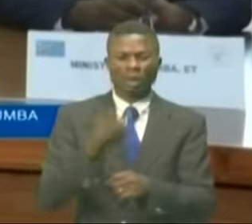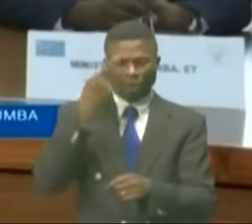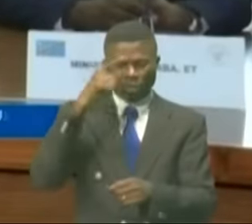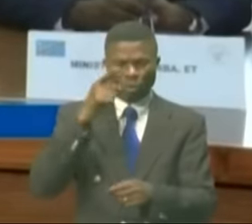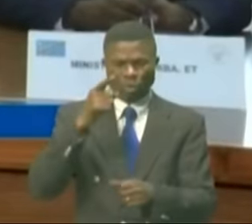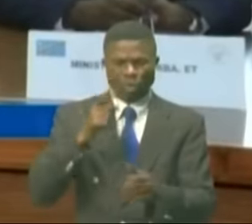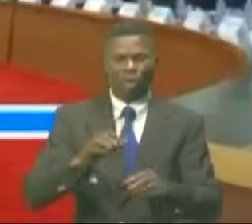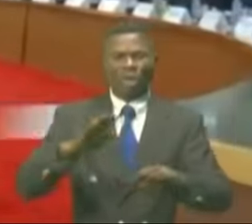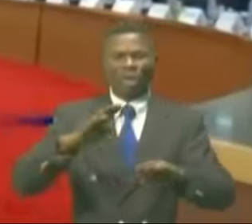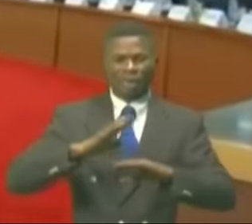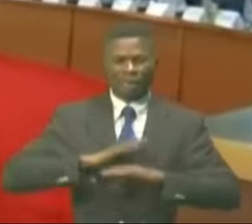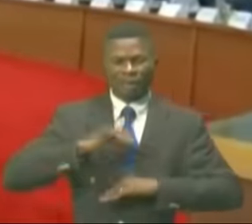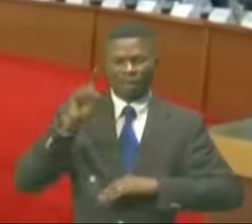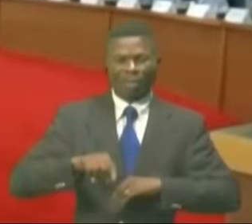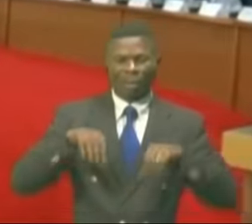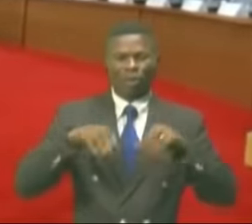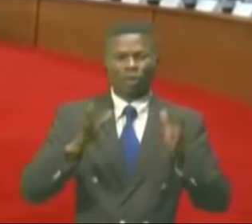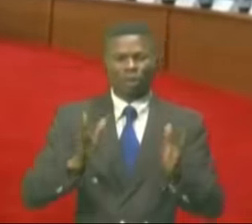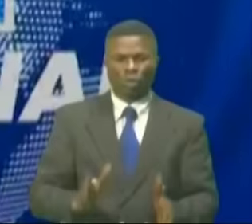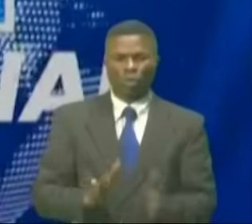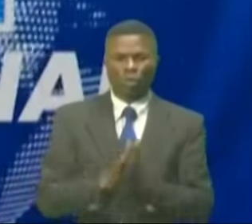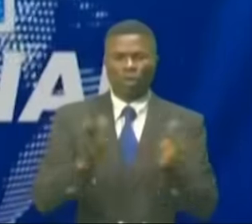répondre aux attentes des Congolais.